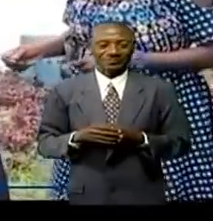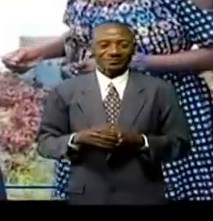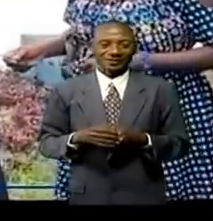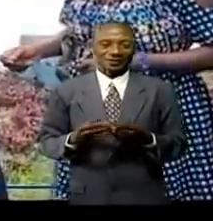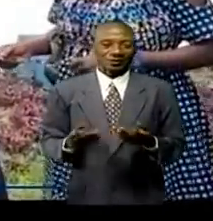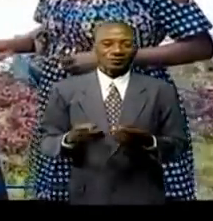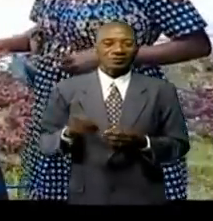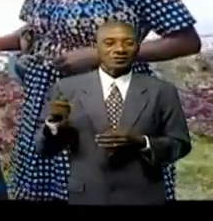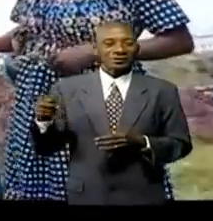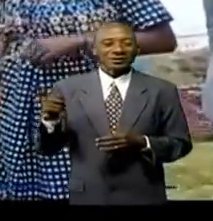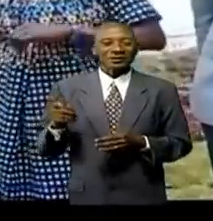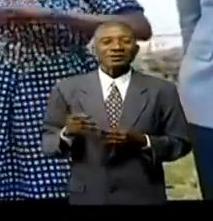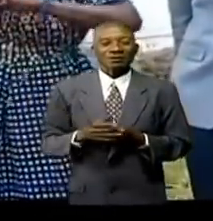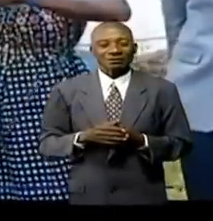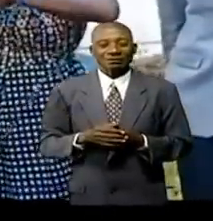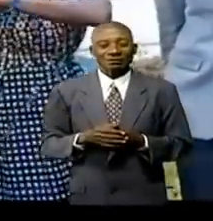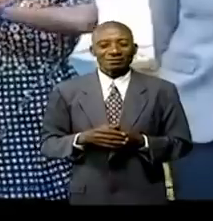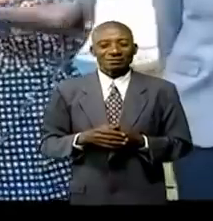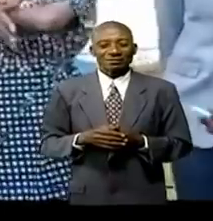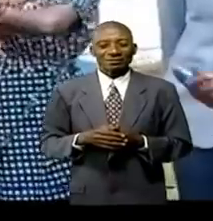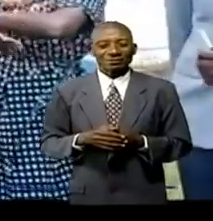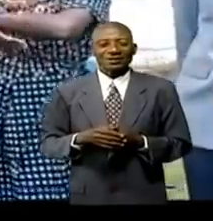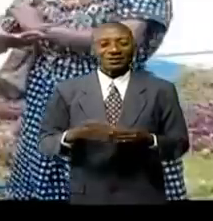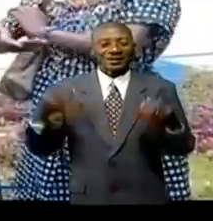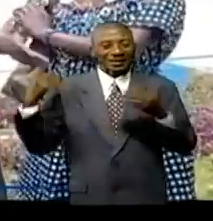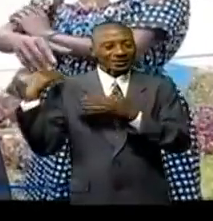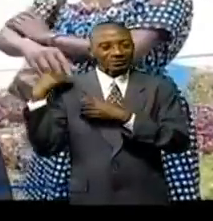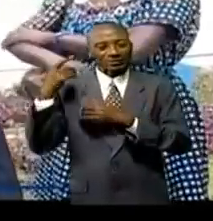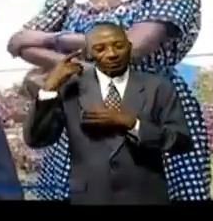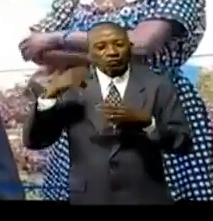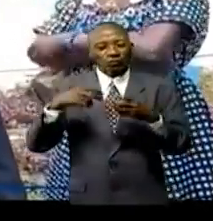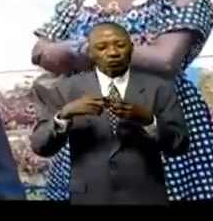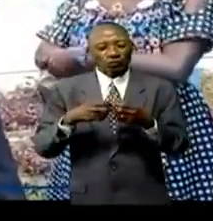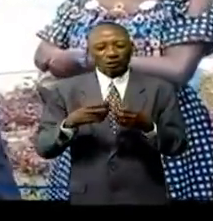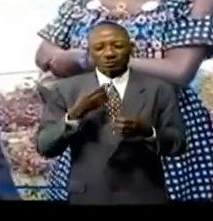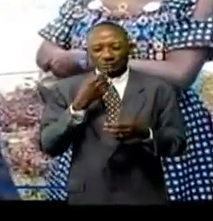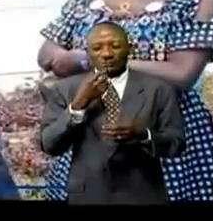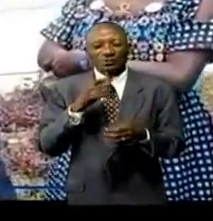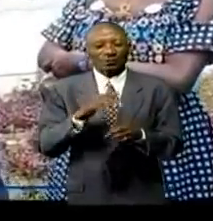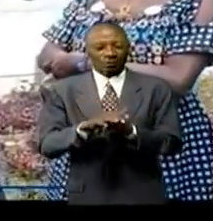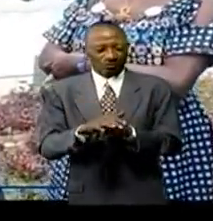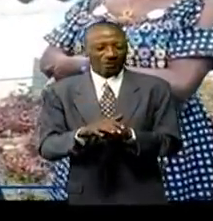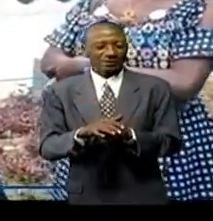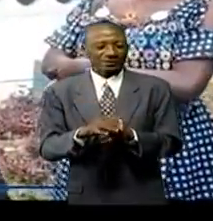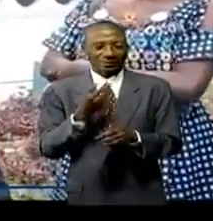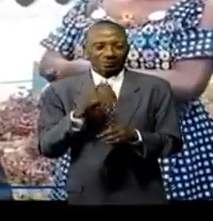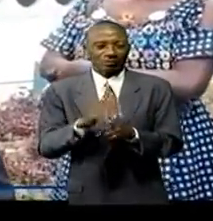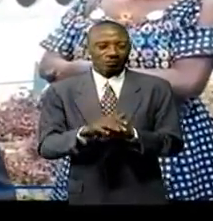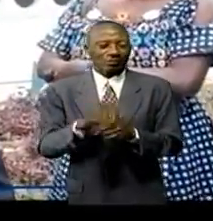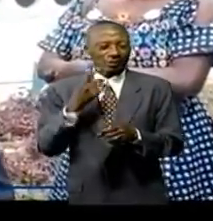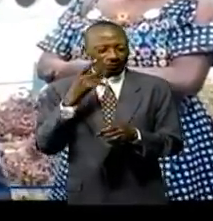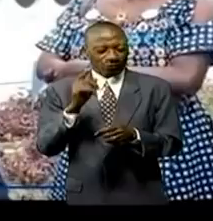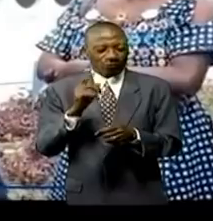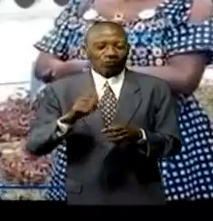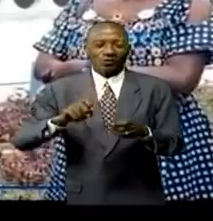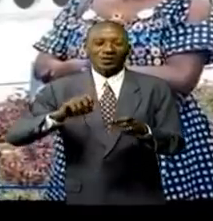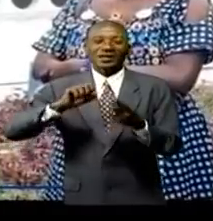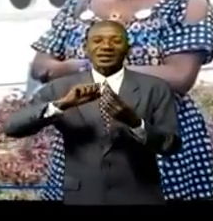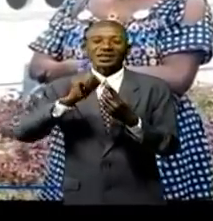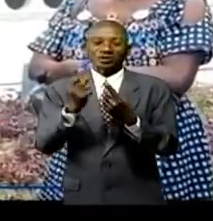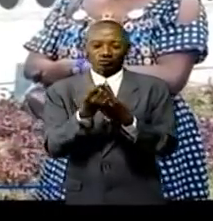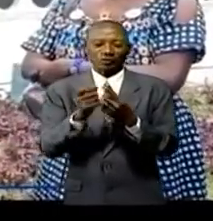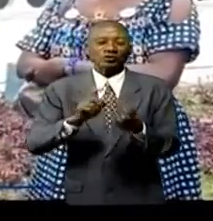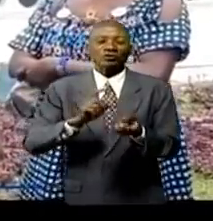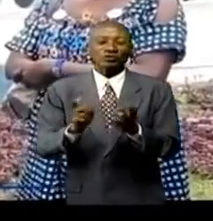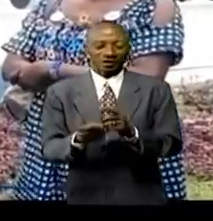une solution urgente pour pallier à cette situation. Vous savez que depuis que je suis arrivé ici dans la ville, j'ai